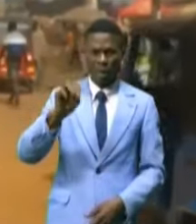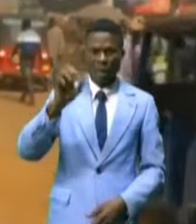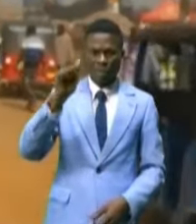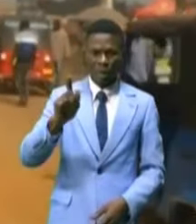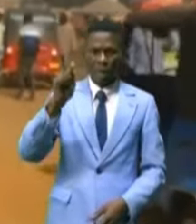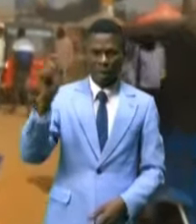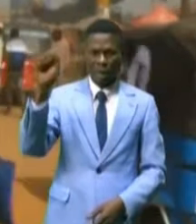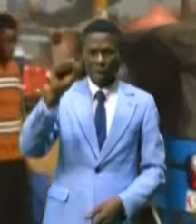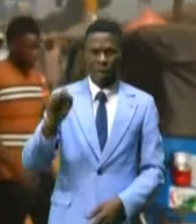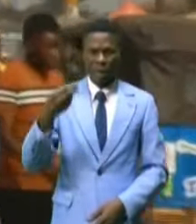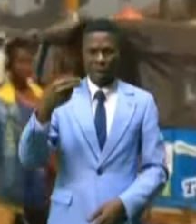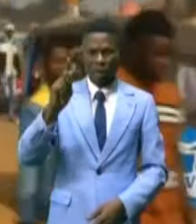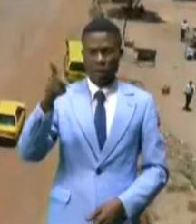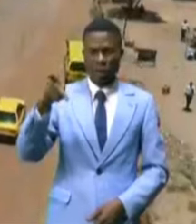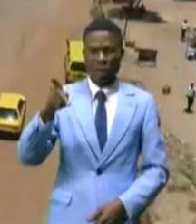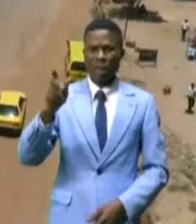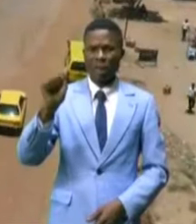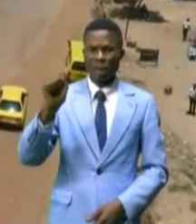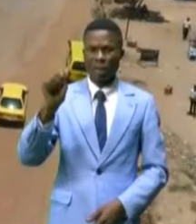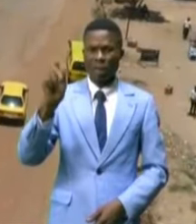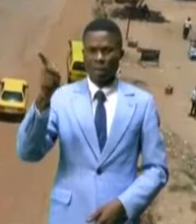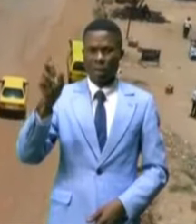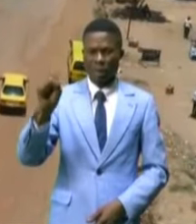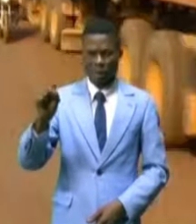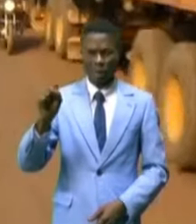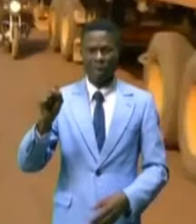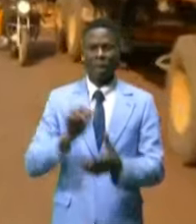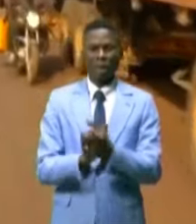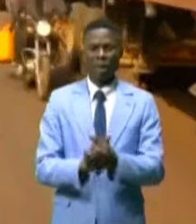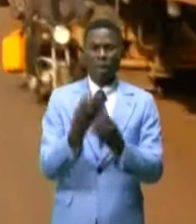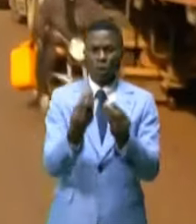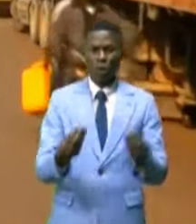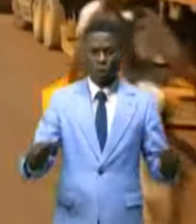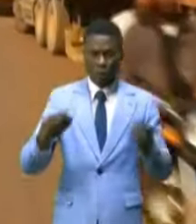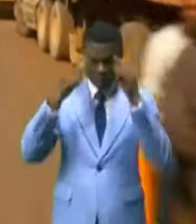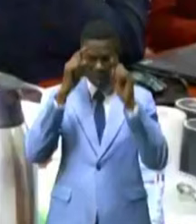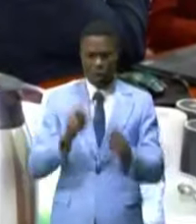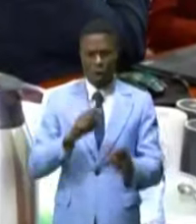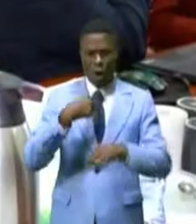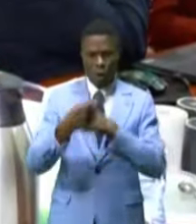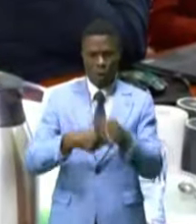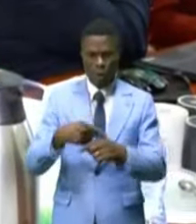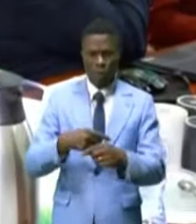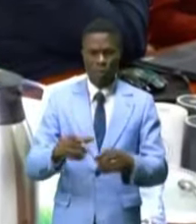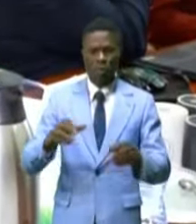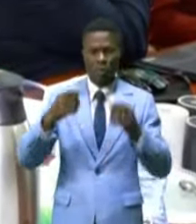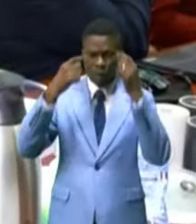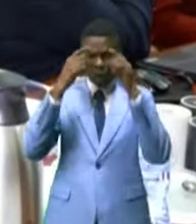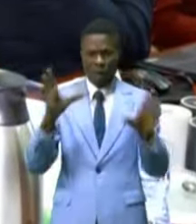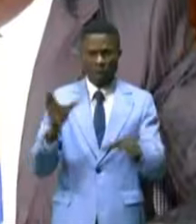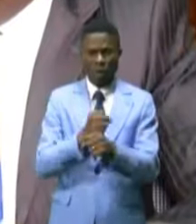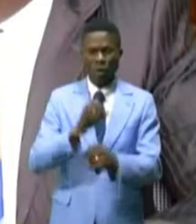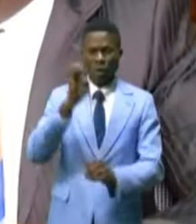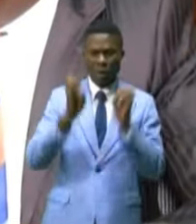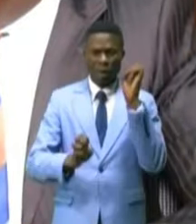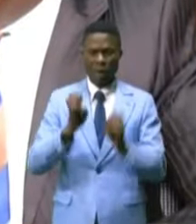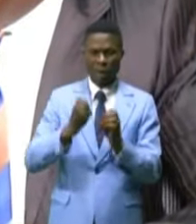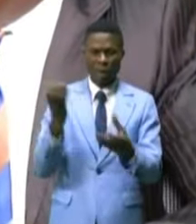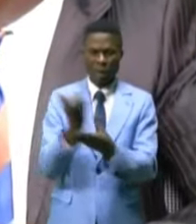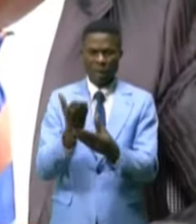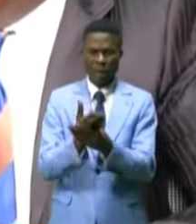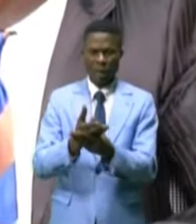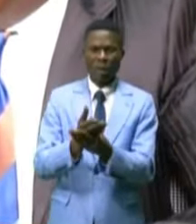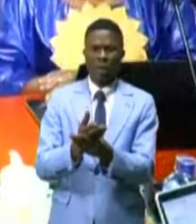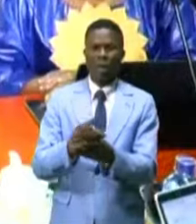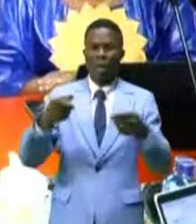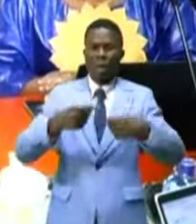voies comme c'est le cas déjà vers Kisanga. Ces résolutions vont partir de conclusions de travaux d'évaluation du contrat de la